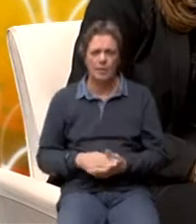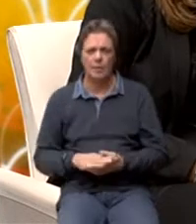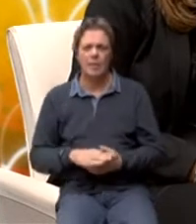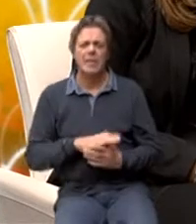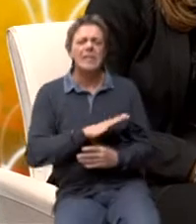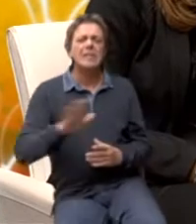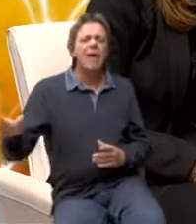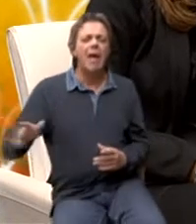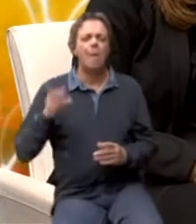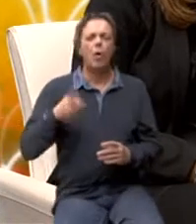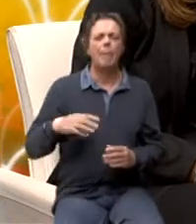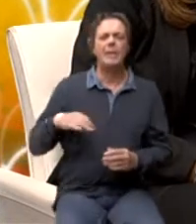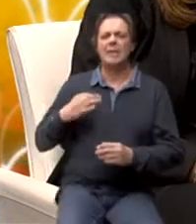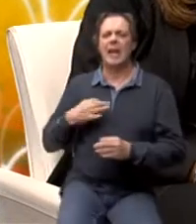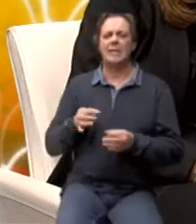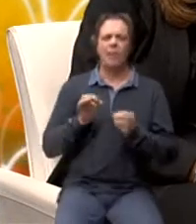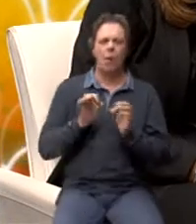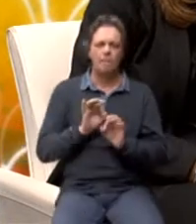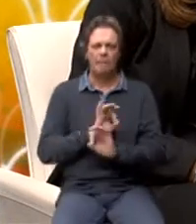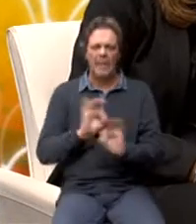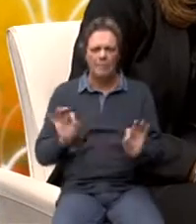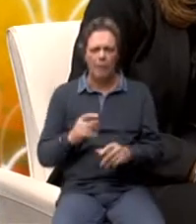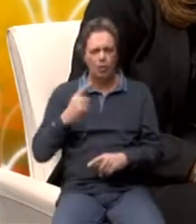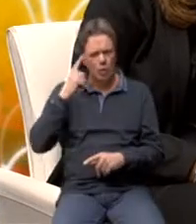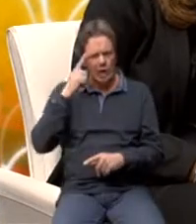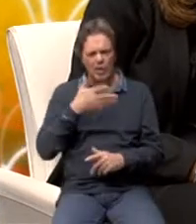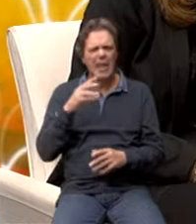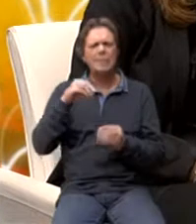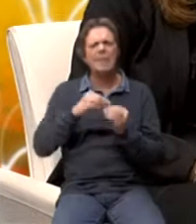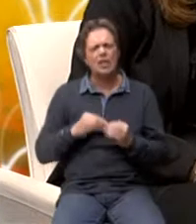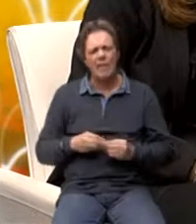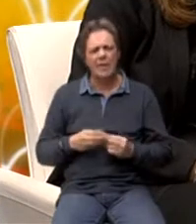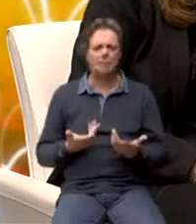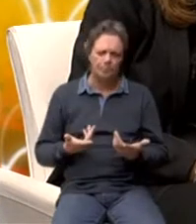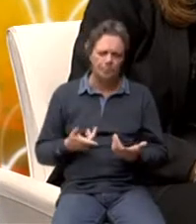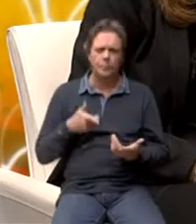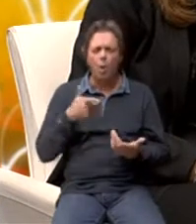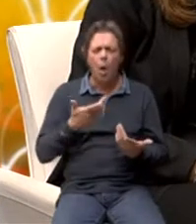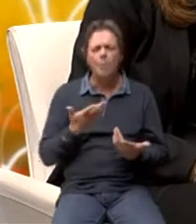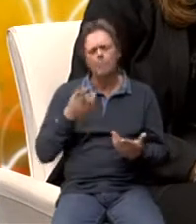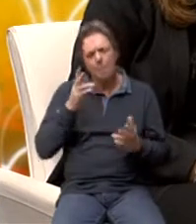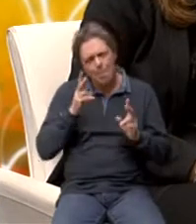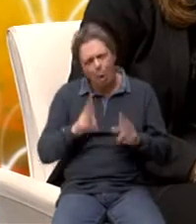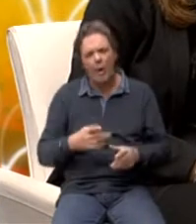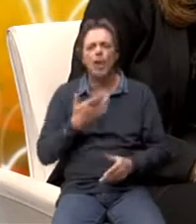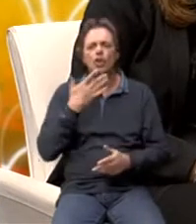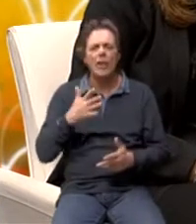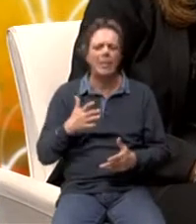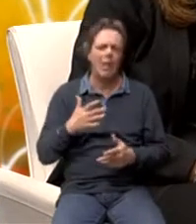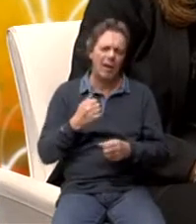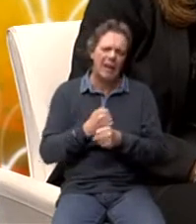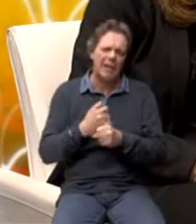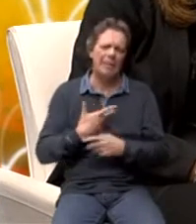biti zdravstveno ispravan, što bi značilo da ne smije sadržati sastojke koje bi akutno ili kronično štetno djelovali